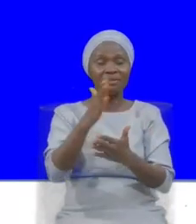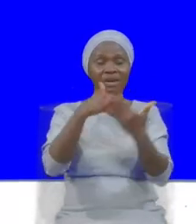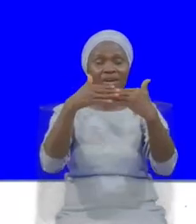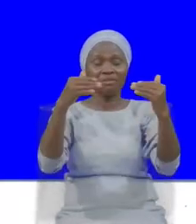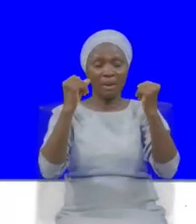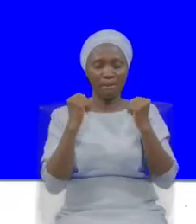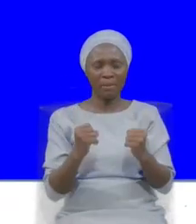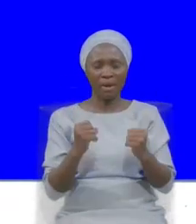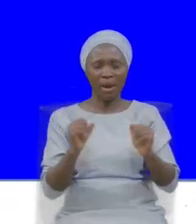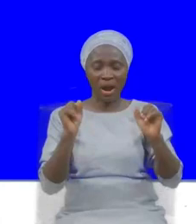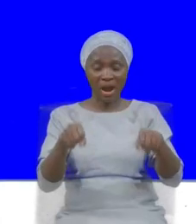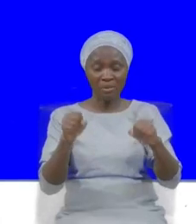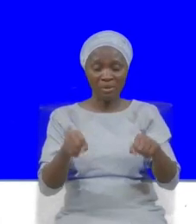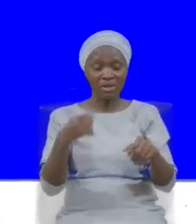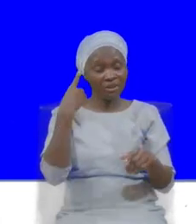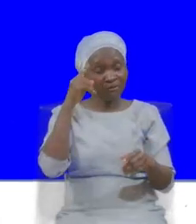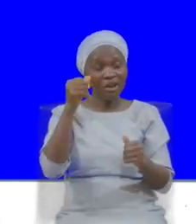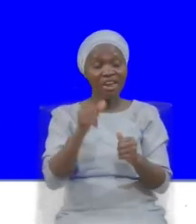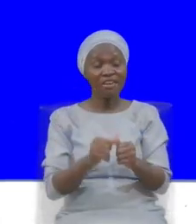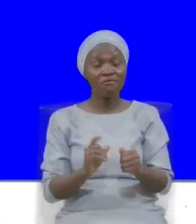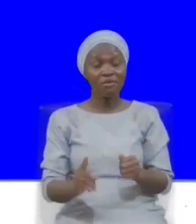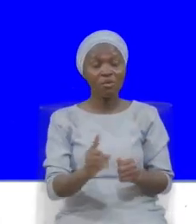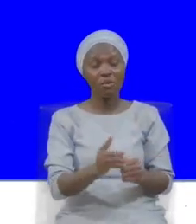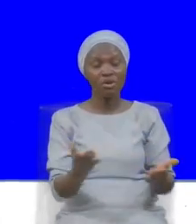L'habileté divine pour tout le monde ce soir.